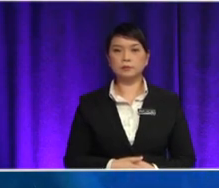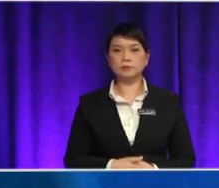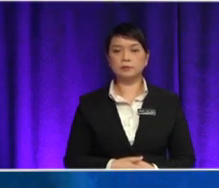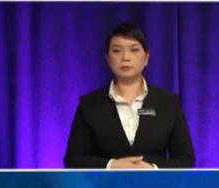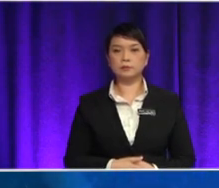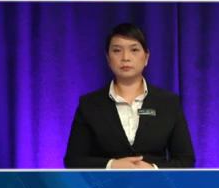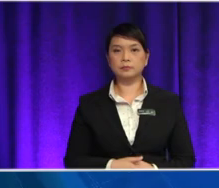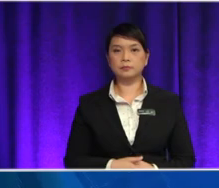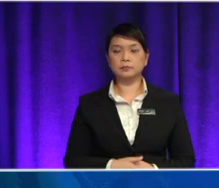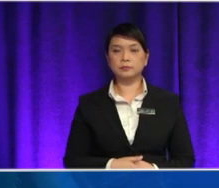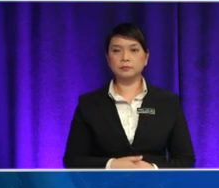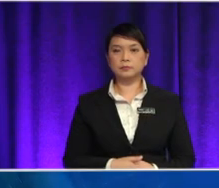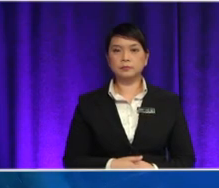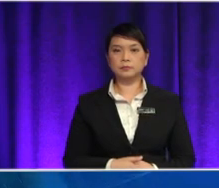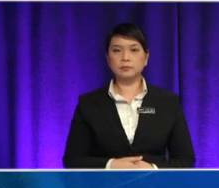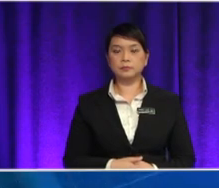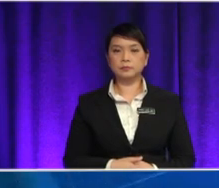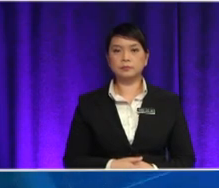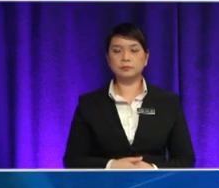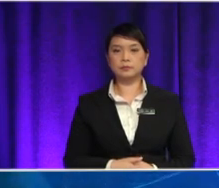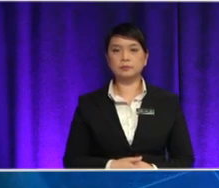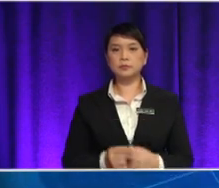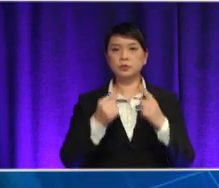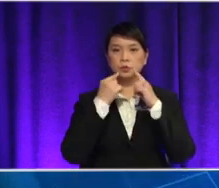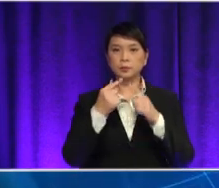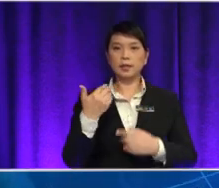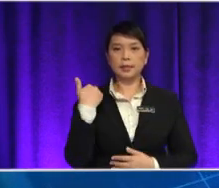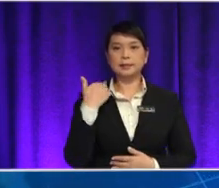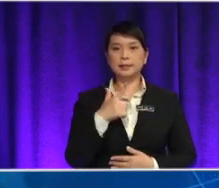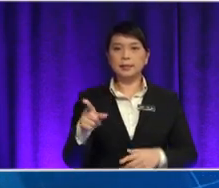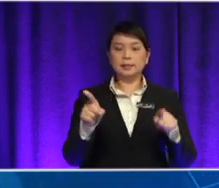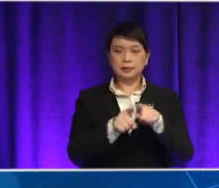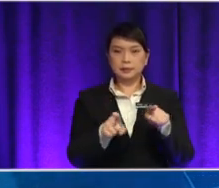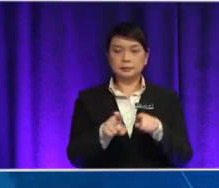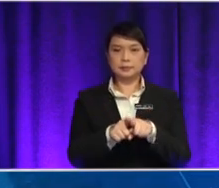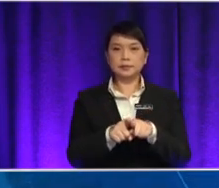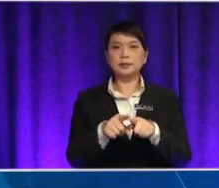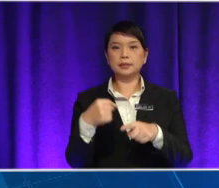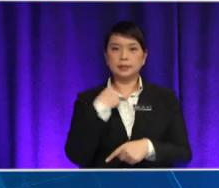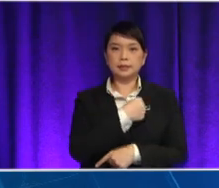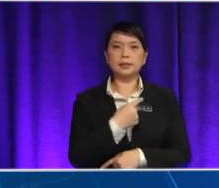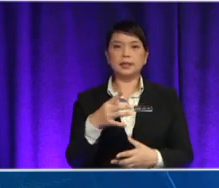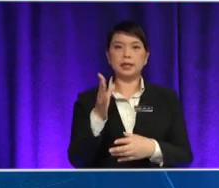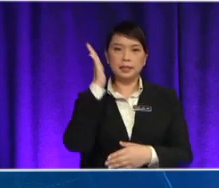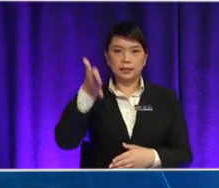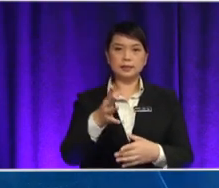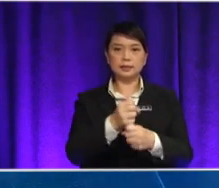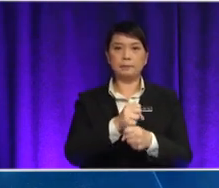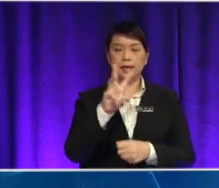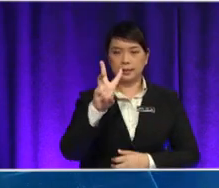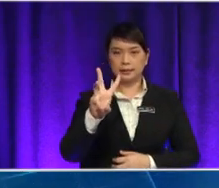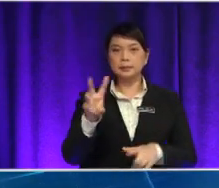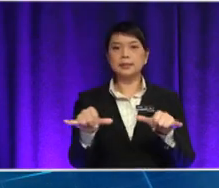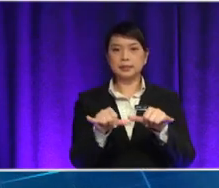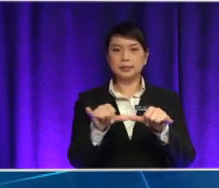yang telah diperolehi sebentar tadi. Nampak tak? Jawapannya adalah sama. Sama. Kita dapat 6 saiz kelas. Jadi boleh kita